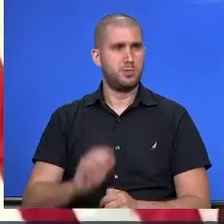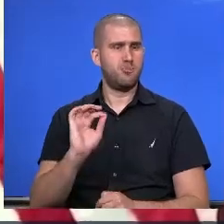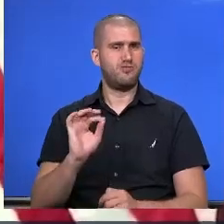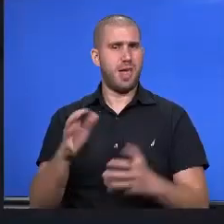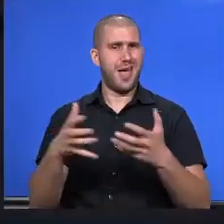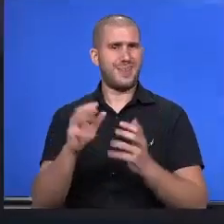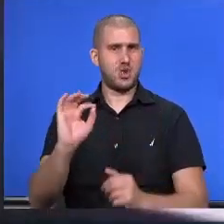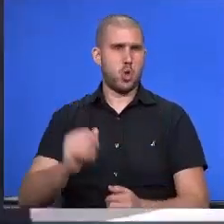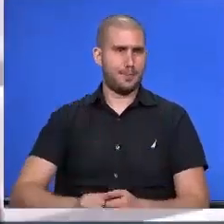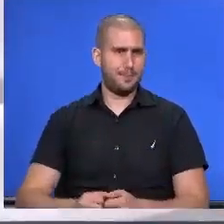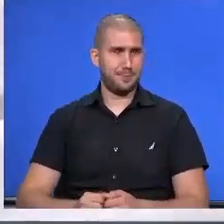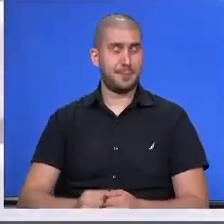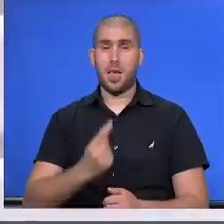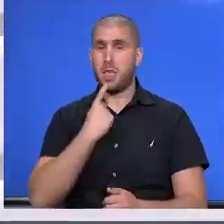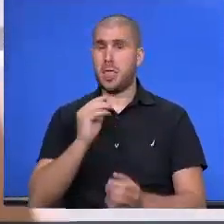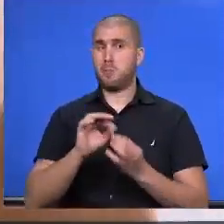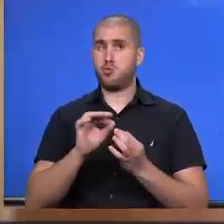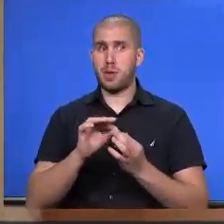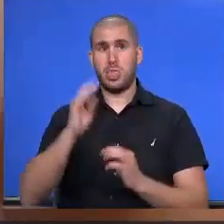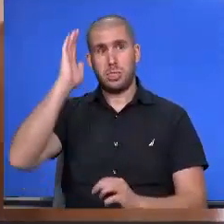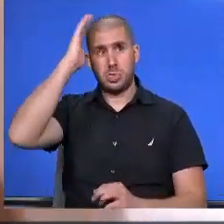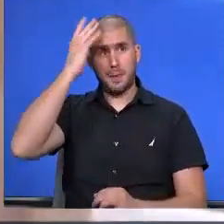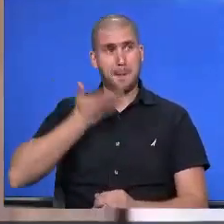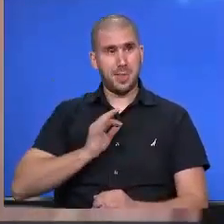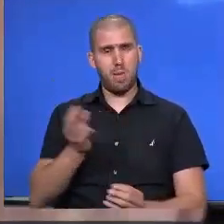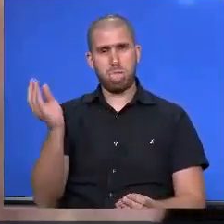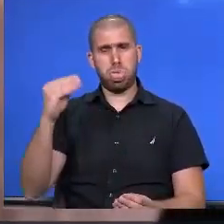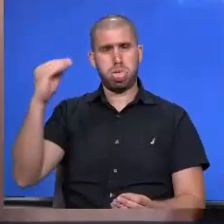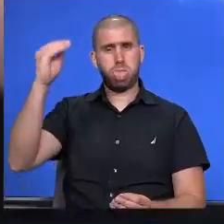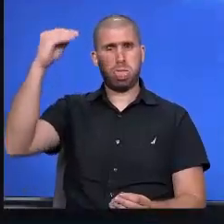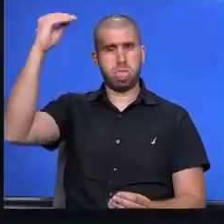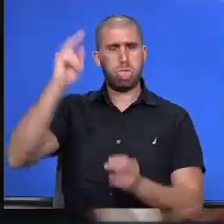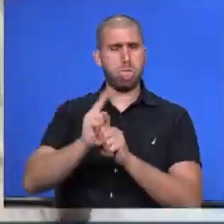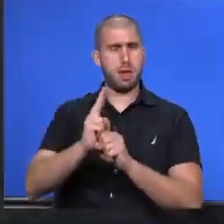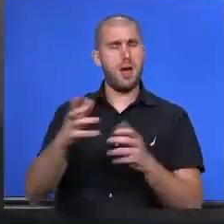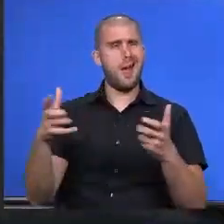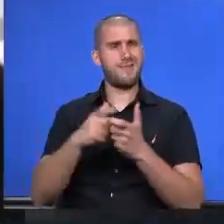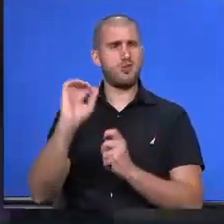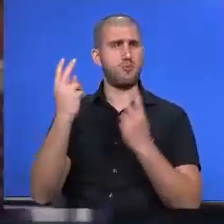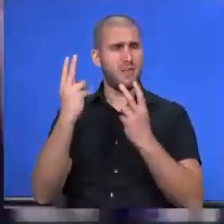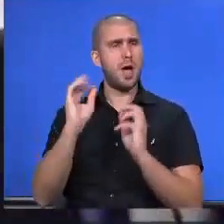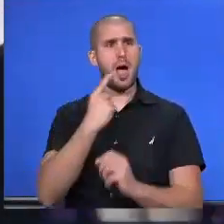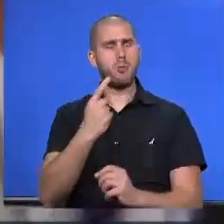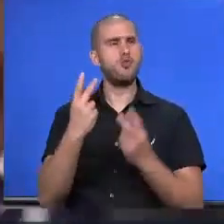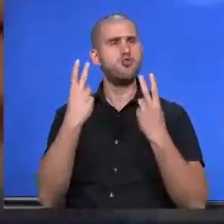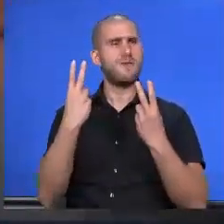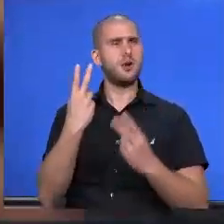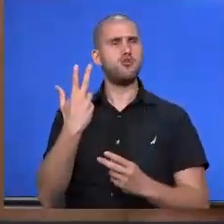company. הטענה היא פשוטה, דונלד טראמפ ובניו ניפחו באופן שקרי את שווי החברה שלהם וטענו כי ערכה עומד